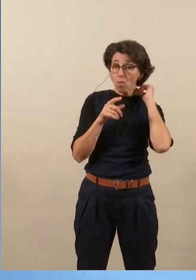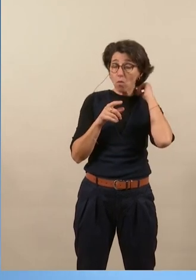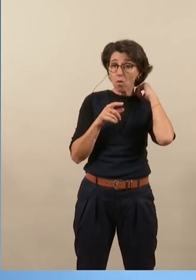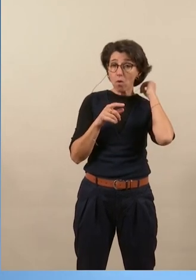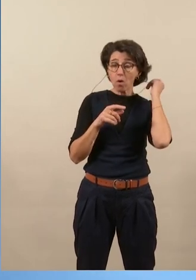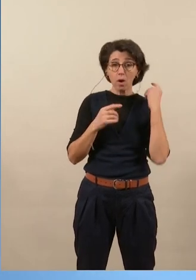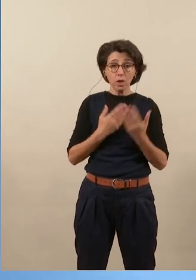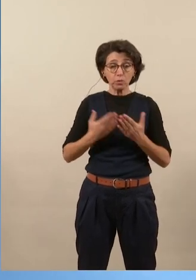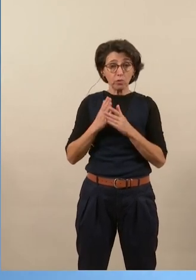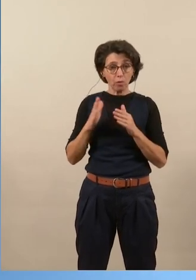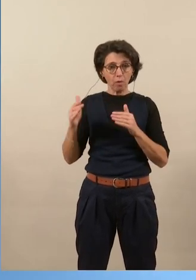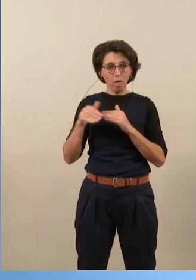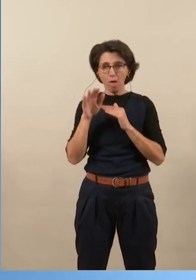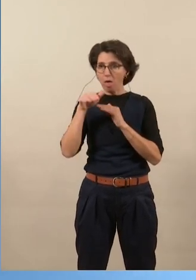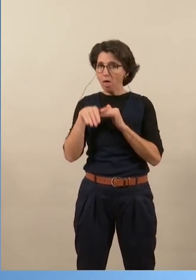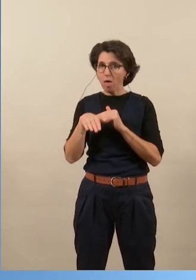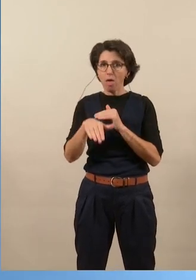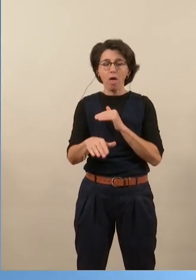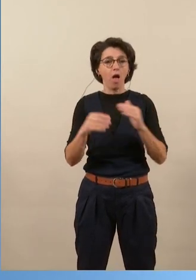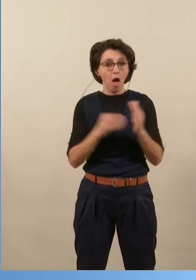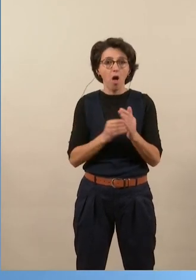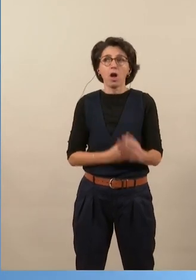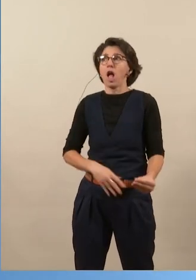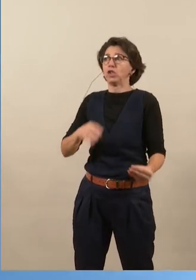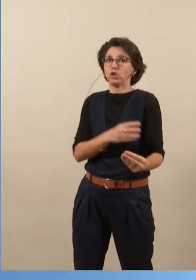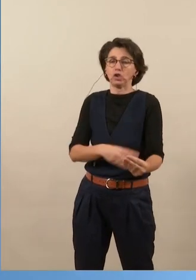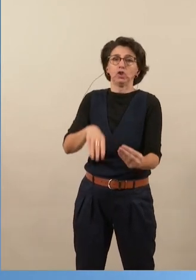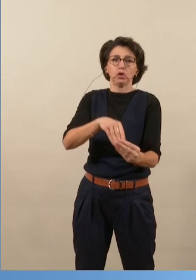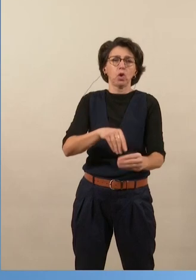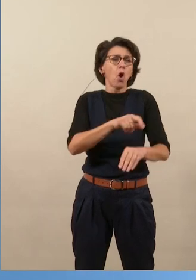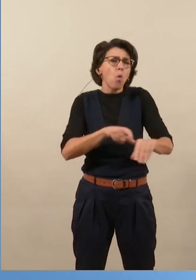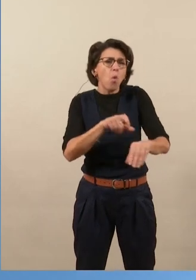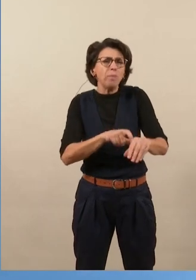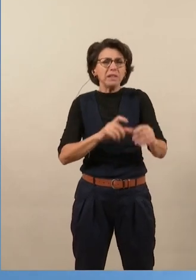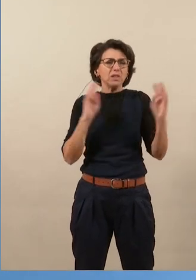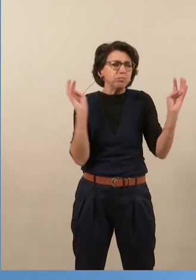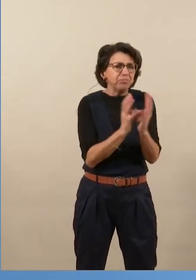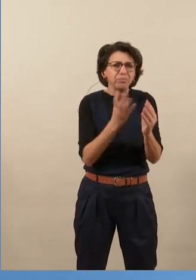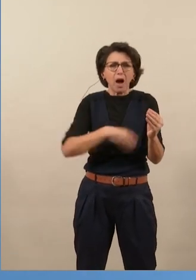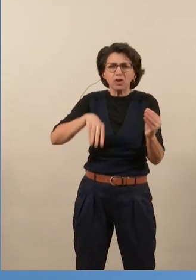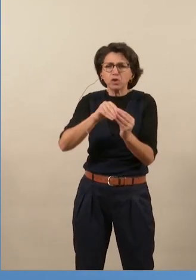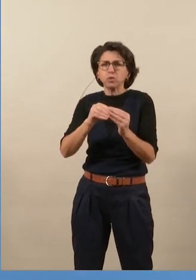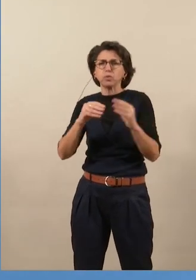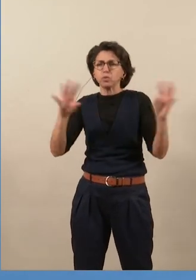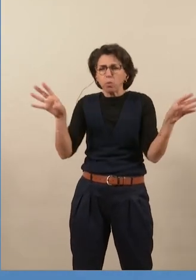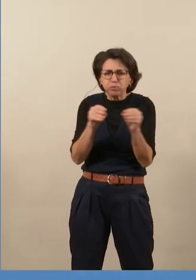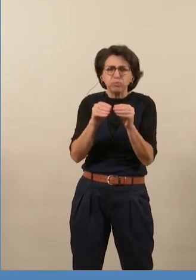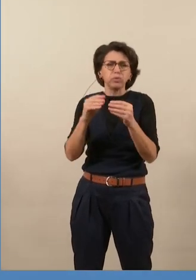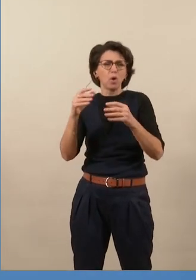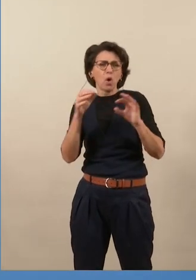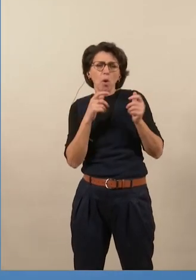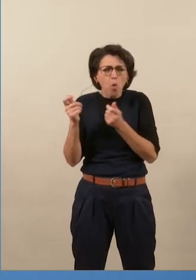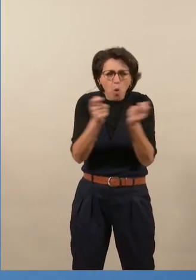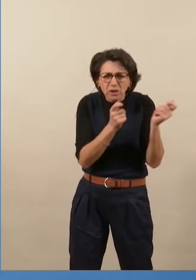enfoncer Grenoble vous multipliez les les comités théodu les recrutements pour coordonner la coordination pour étudier